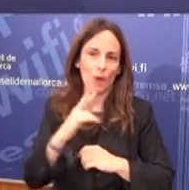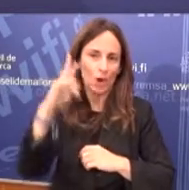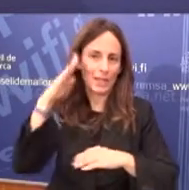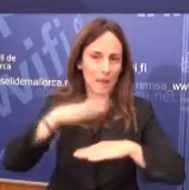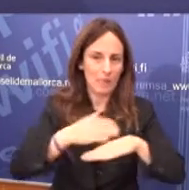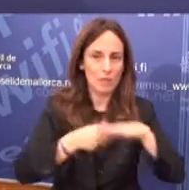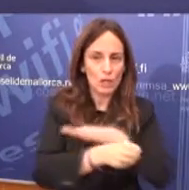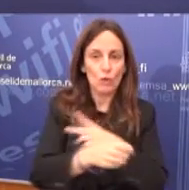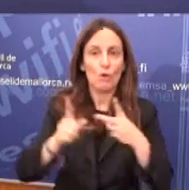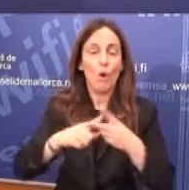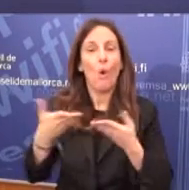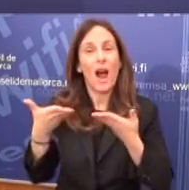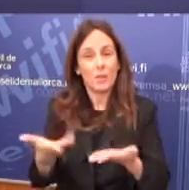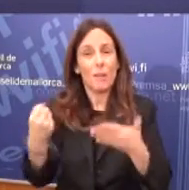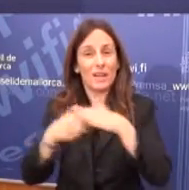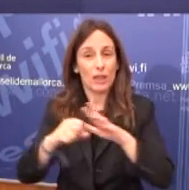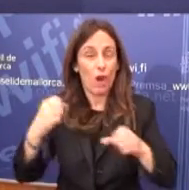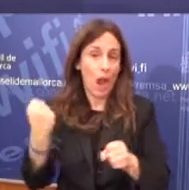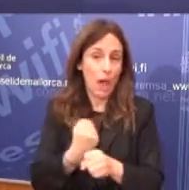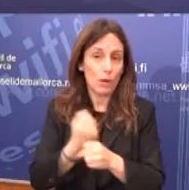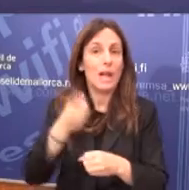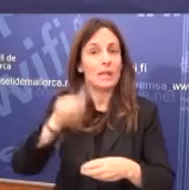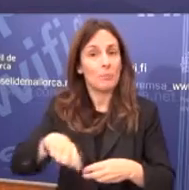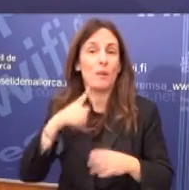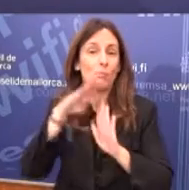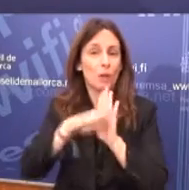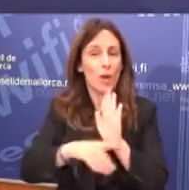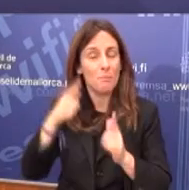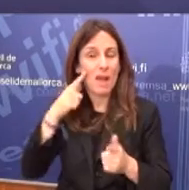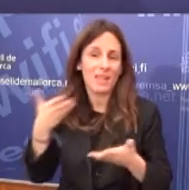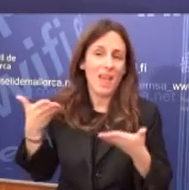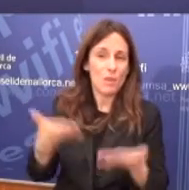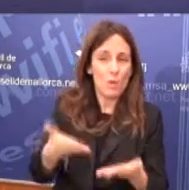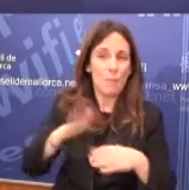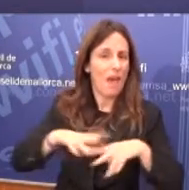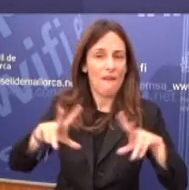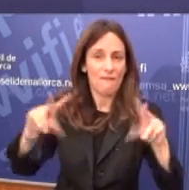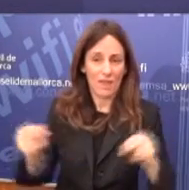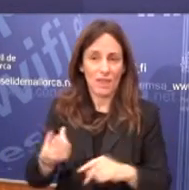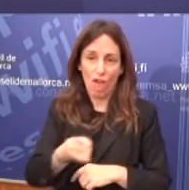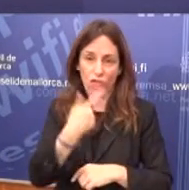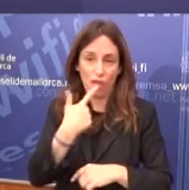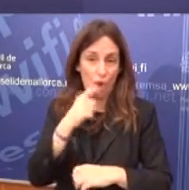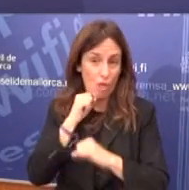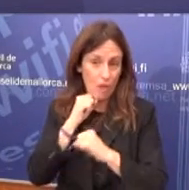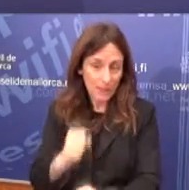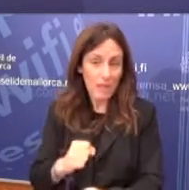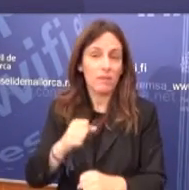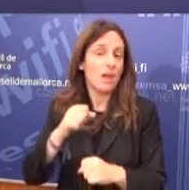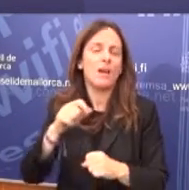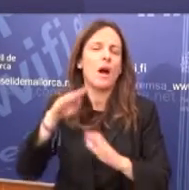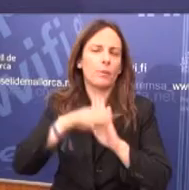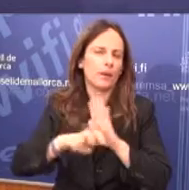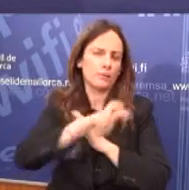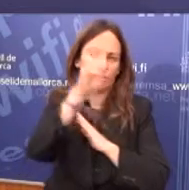programes d'inserció sociolaboral, ajudes per deixar la dependència de substàncies i tot el conjunt de programes